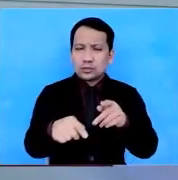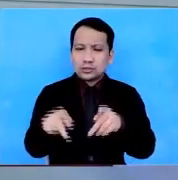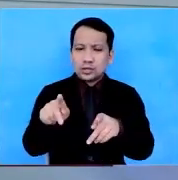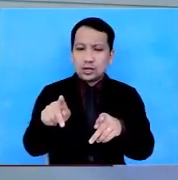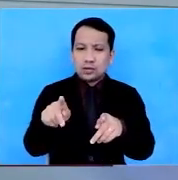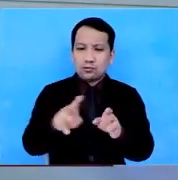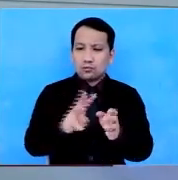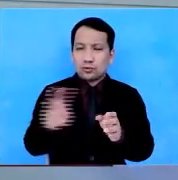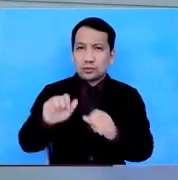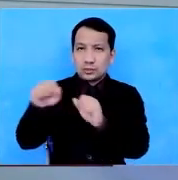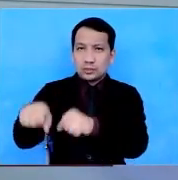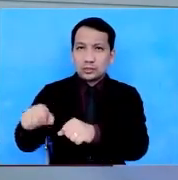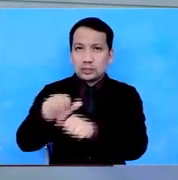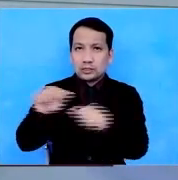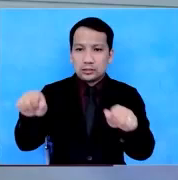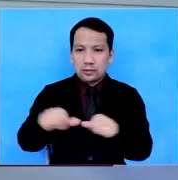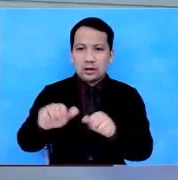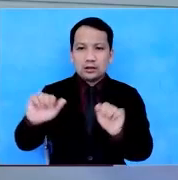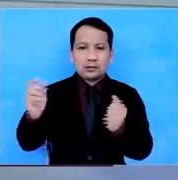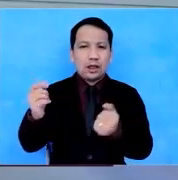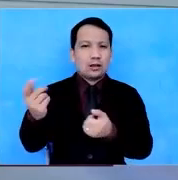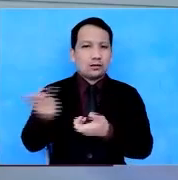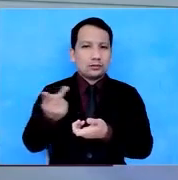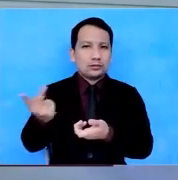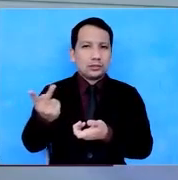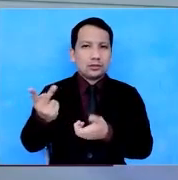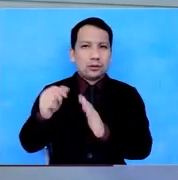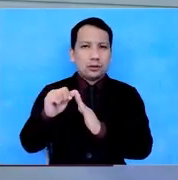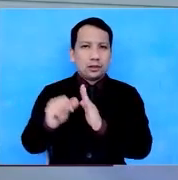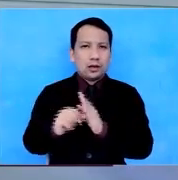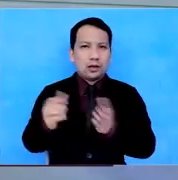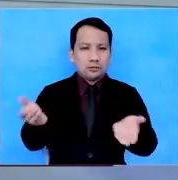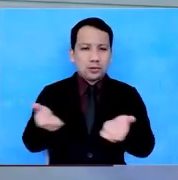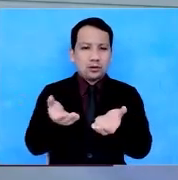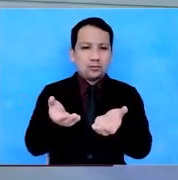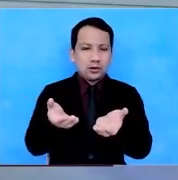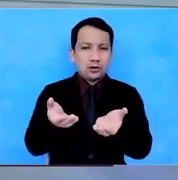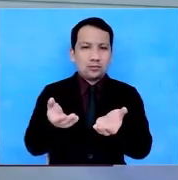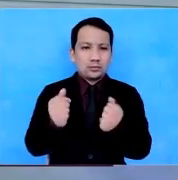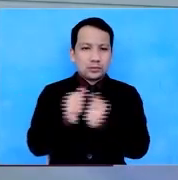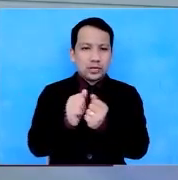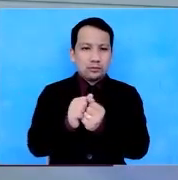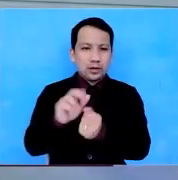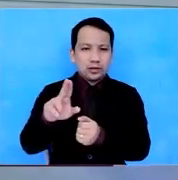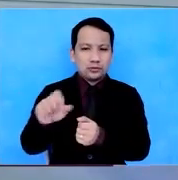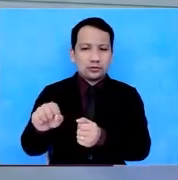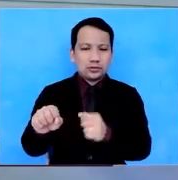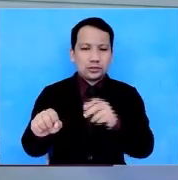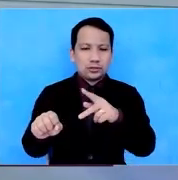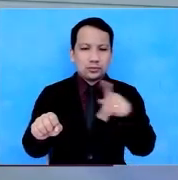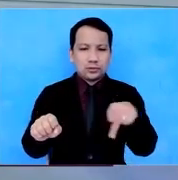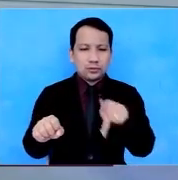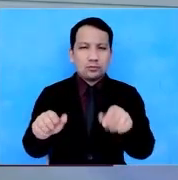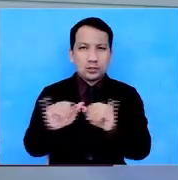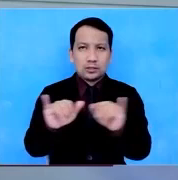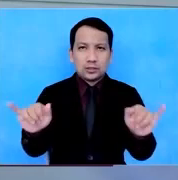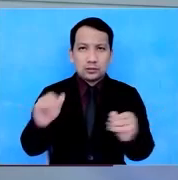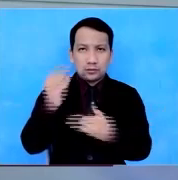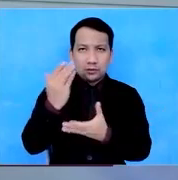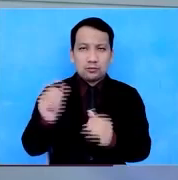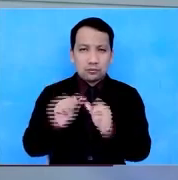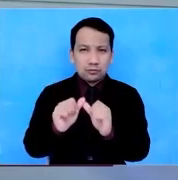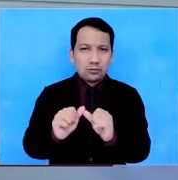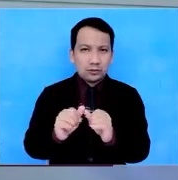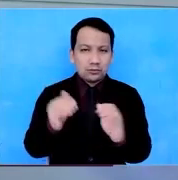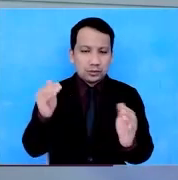ay sabay nilang haharapin. At sa Article 5 naman, nakalagay na ang gantong klaseng pag-atake sa alinman sa dalawang bansa ay